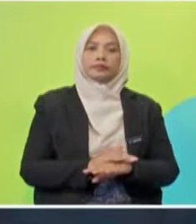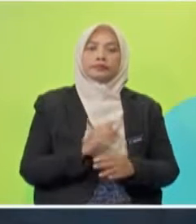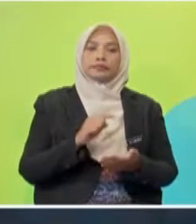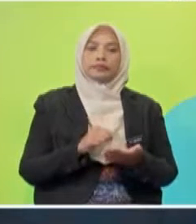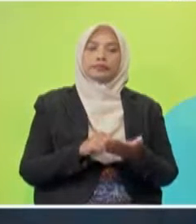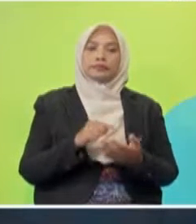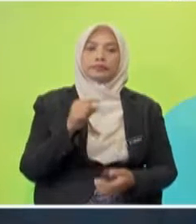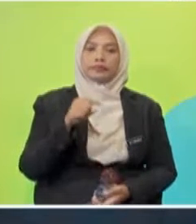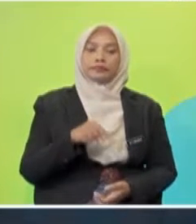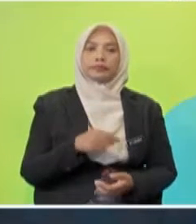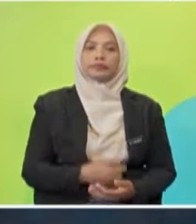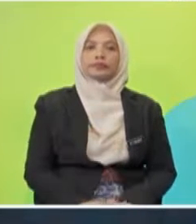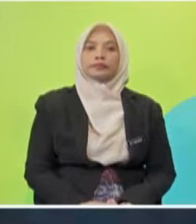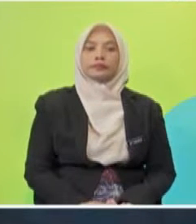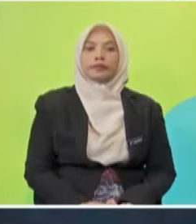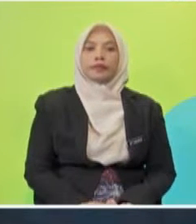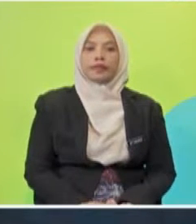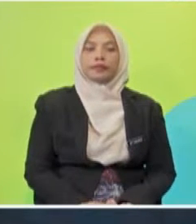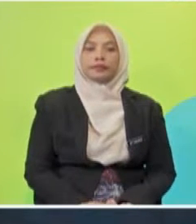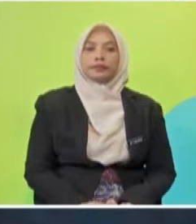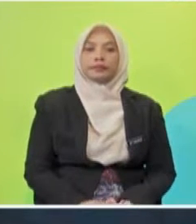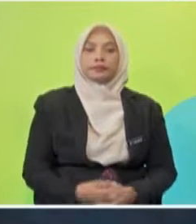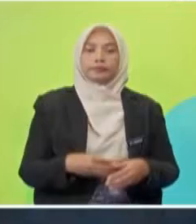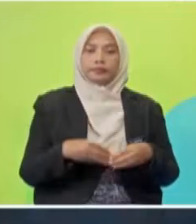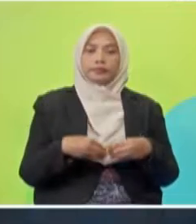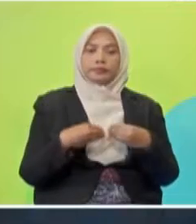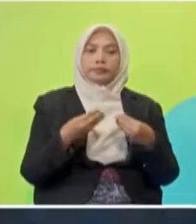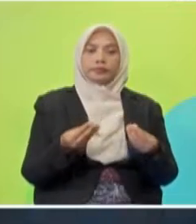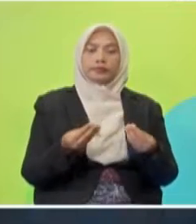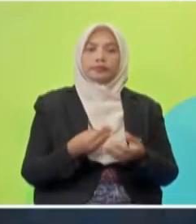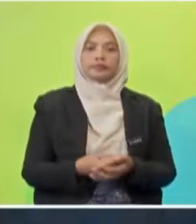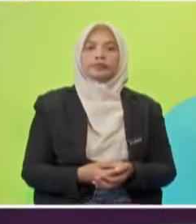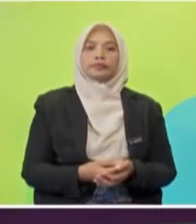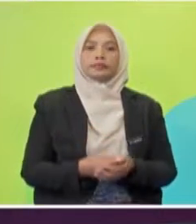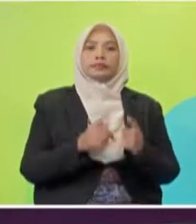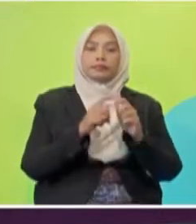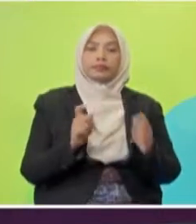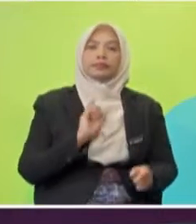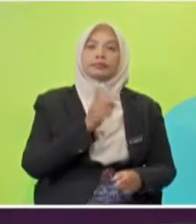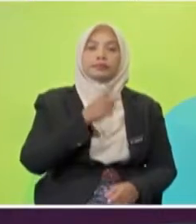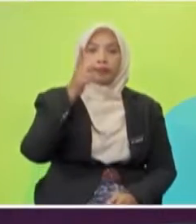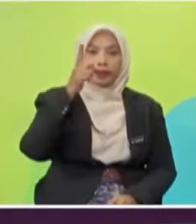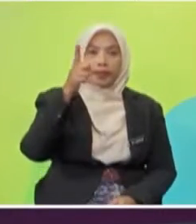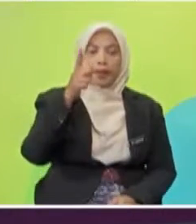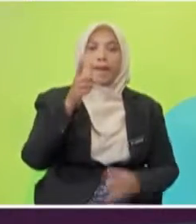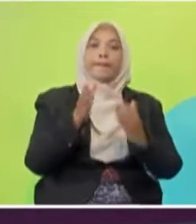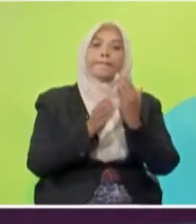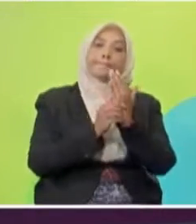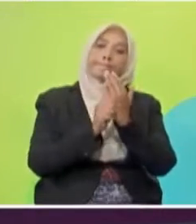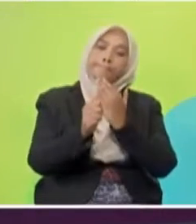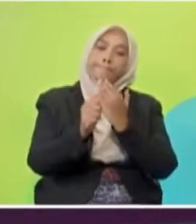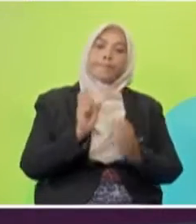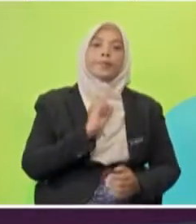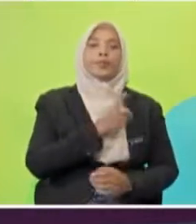sedikit rumusan ataupun sedikit penerangan daripada Cikgu lagi. Boleh, terima kasih Syafiqah. Setelah kita lihat bakat-bakat mereka tadi,